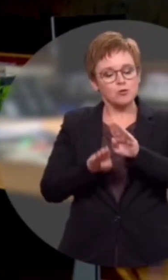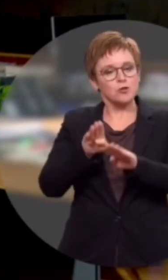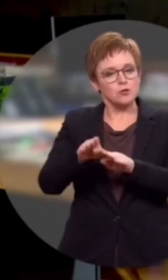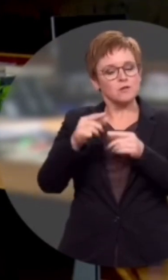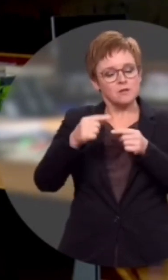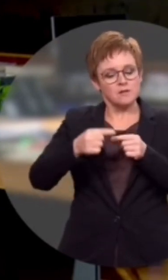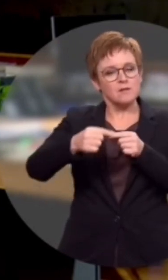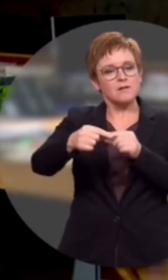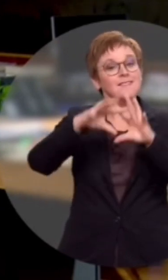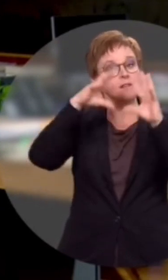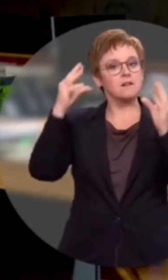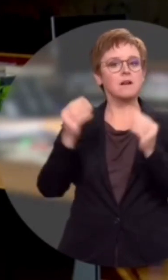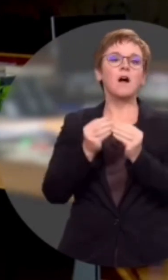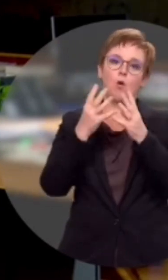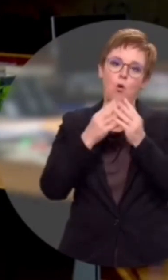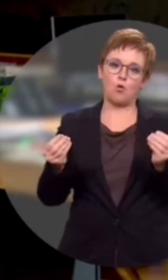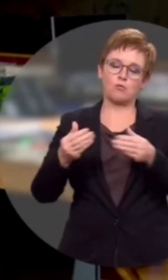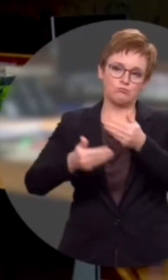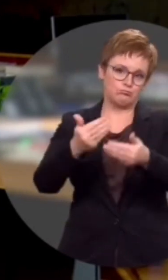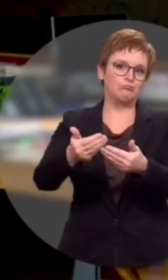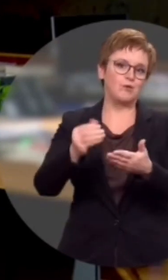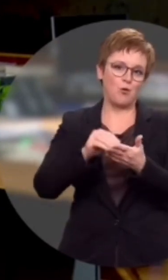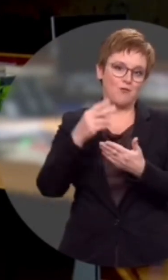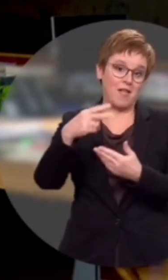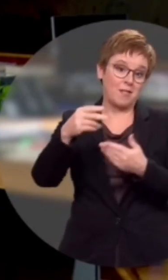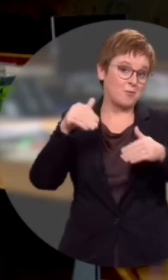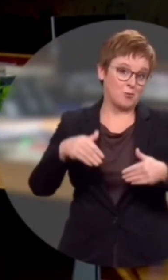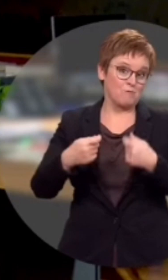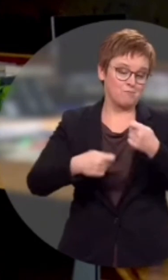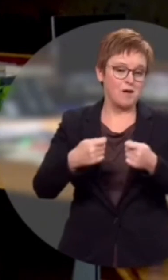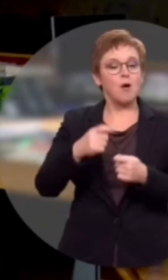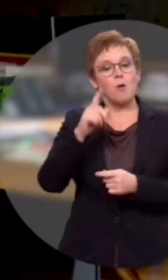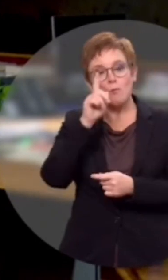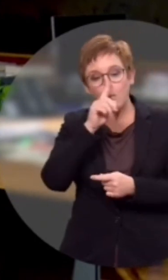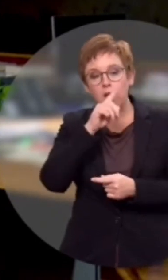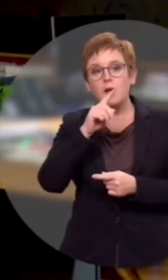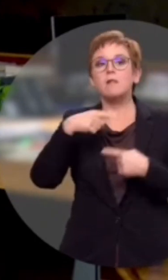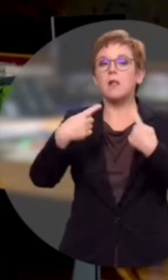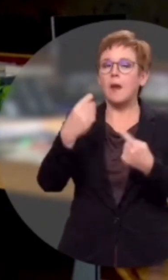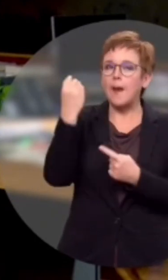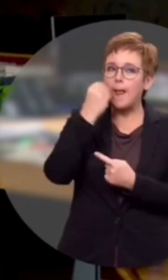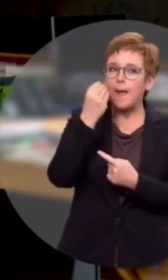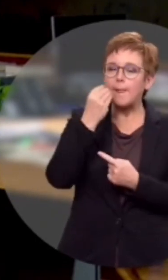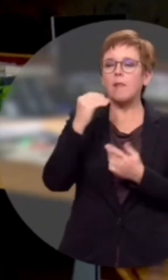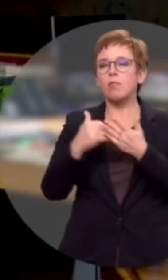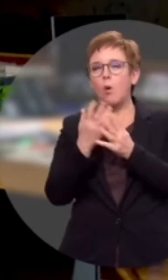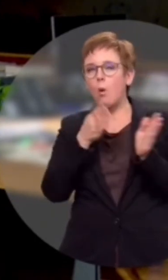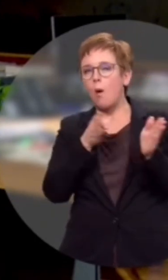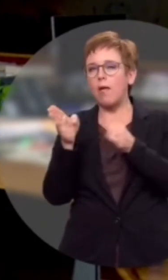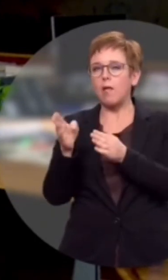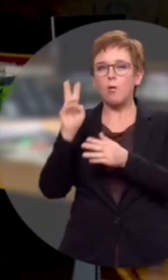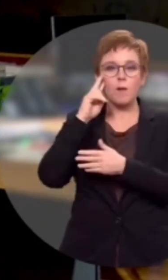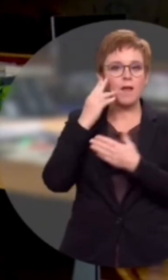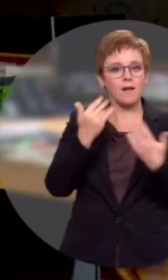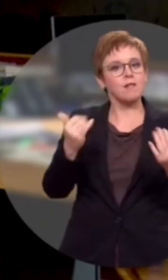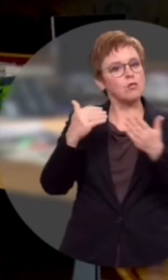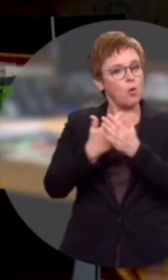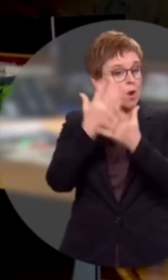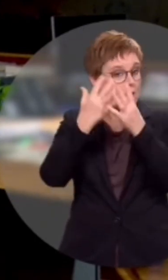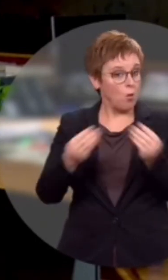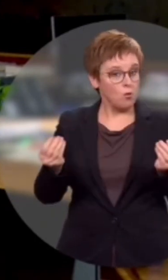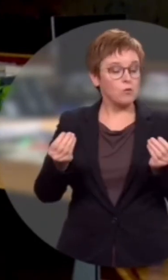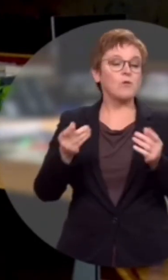sein, dem weitere folgen müssen. Probieren, lernen, neu denken, neue Lösungen